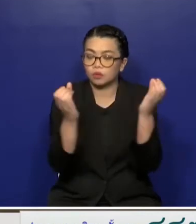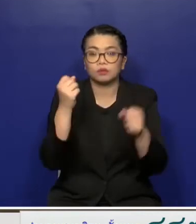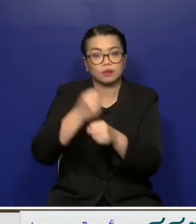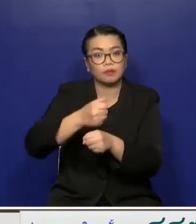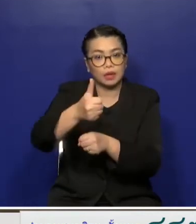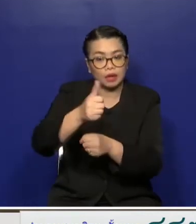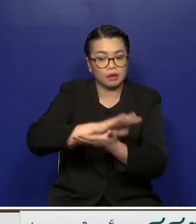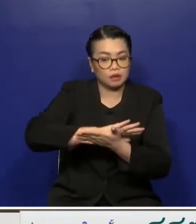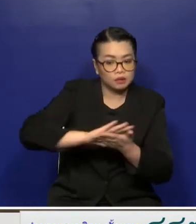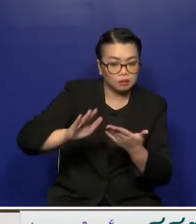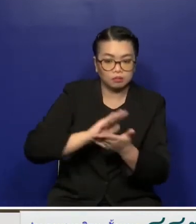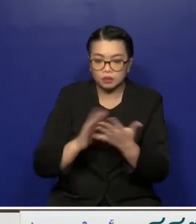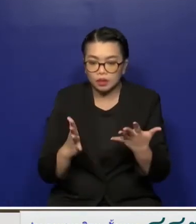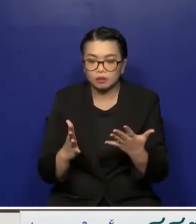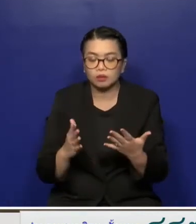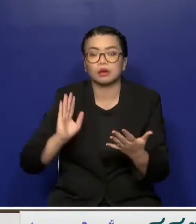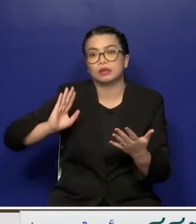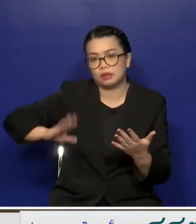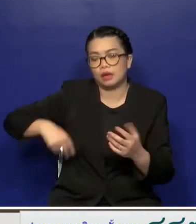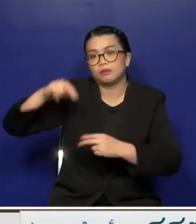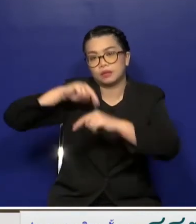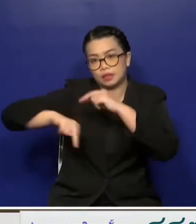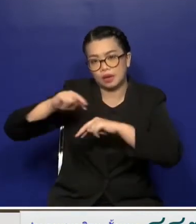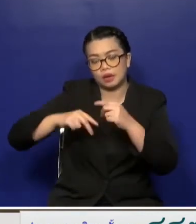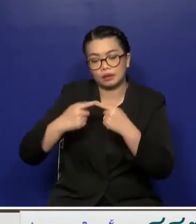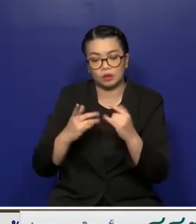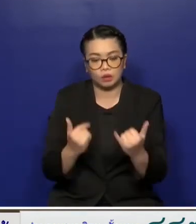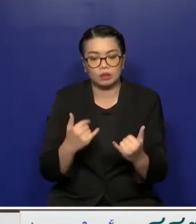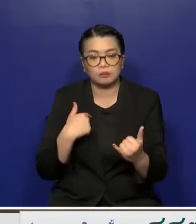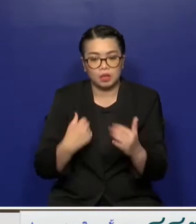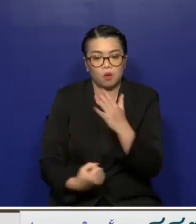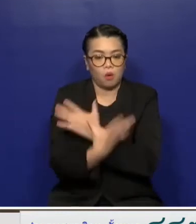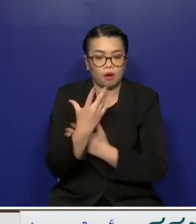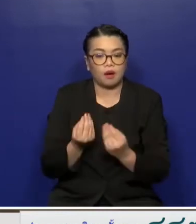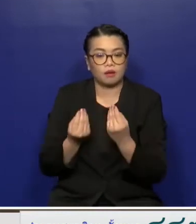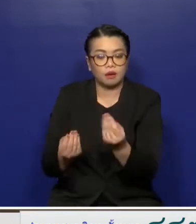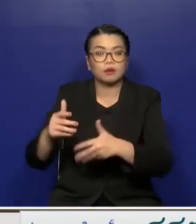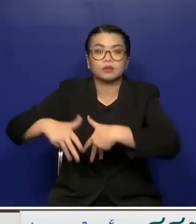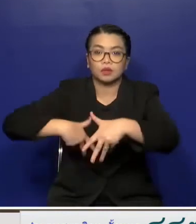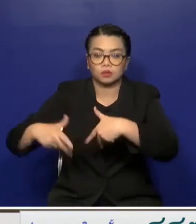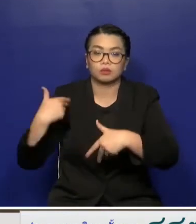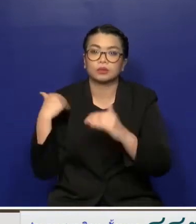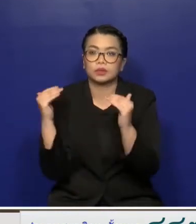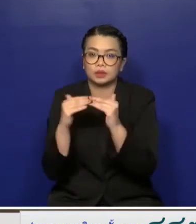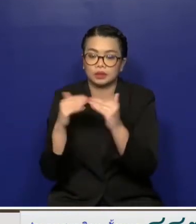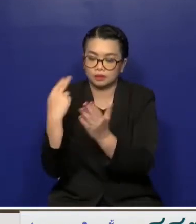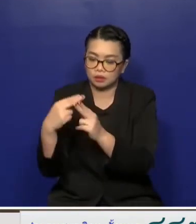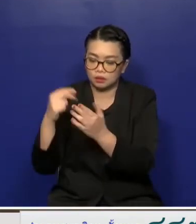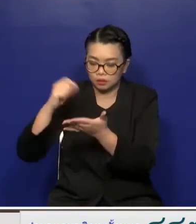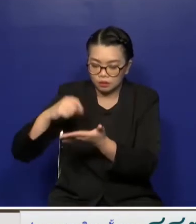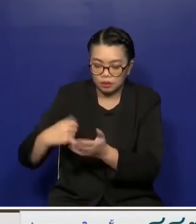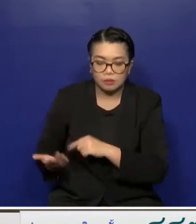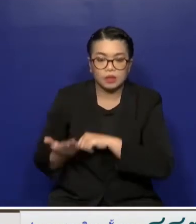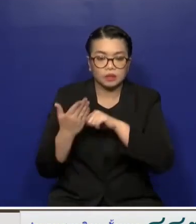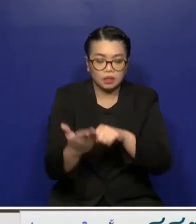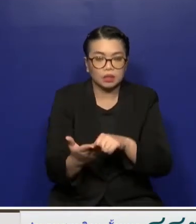จหรือไม่นั้นเป็นอีกเรื่องหนึ่งเช่นเดียวกันครับผมคิดว่าวันนี้เราต้องอนุวัตตามก็คือว่าเราจะต้องทำอย่างไรครับที่